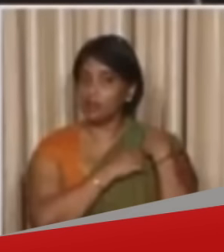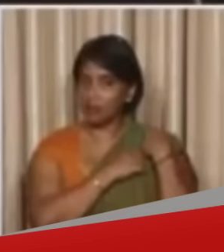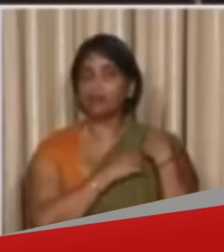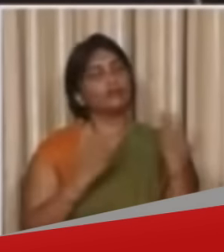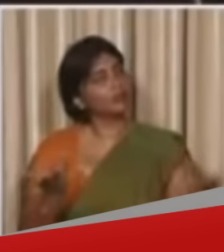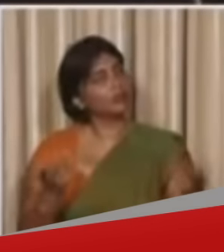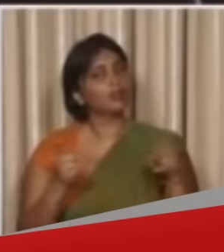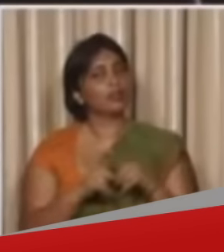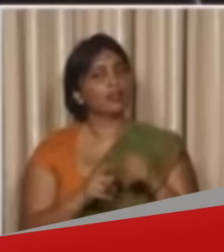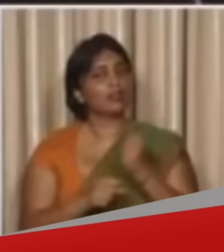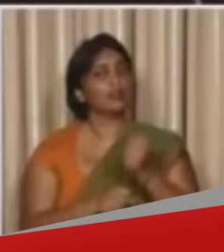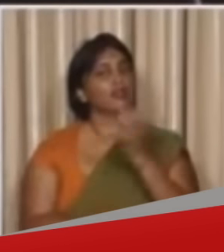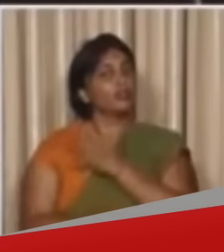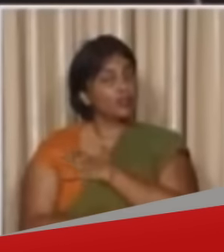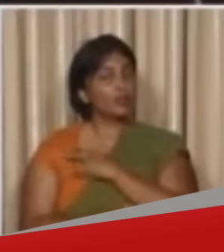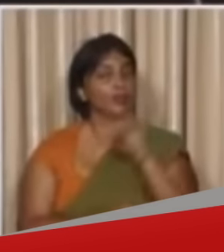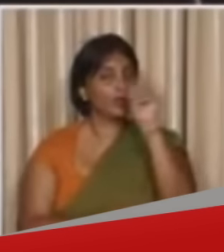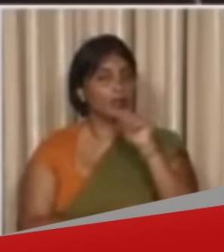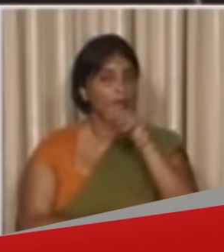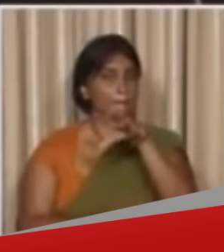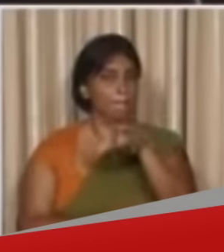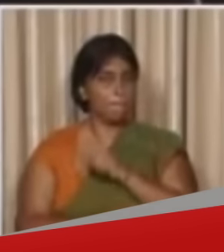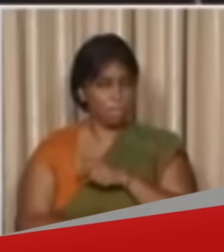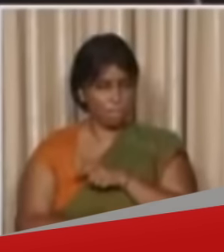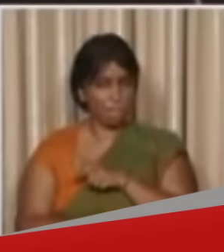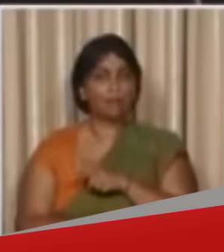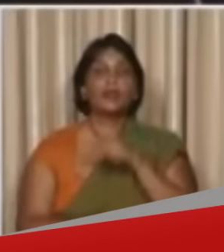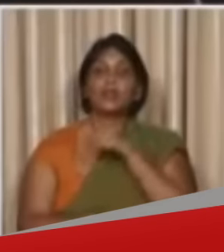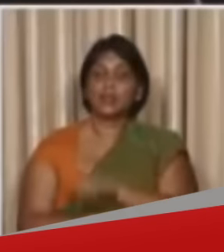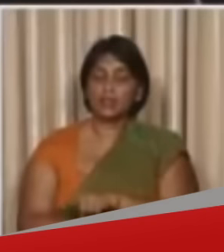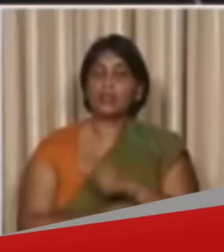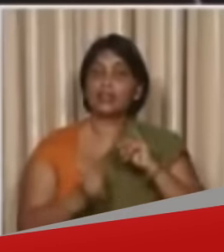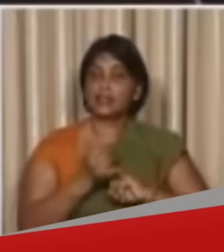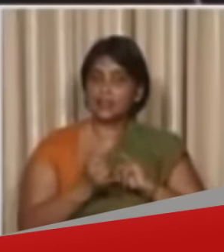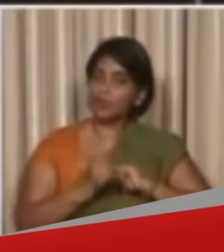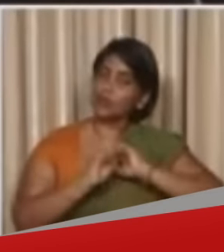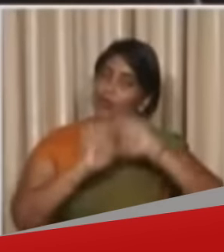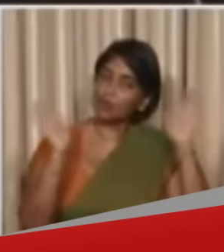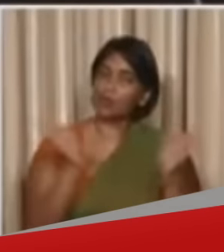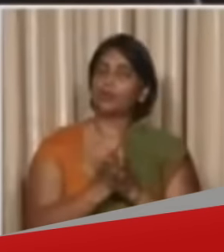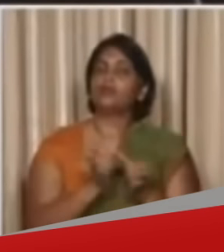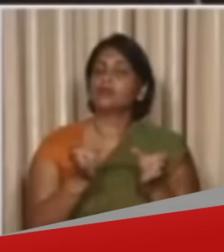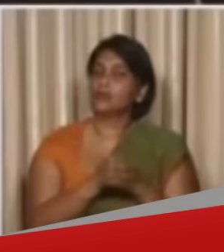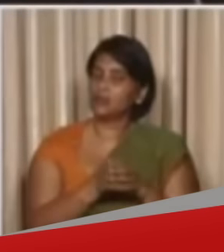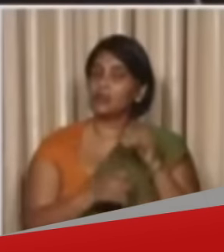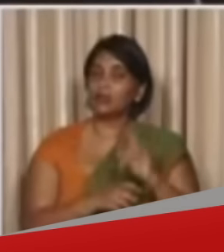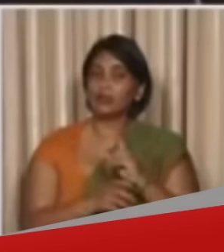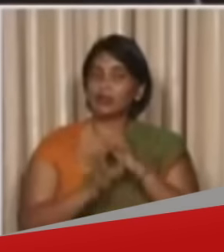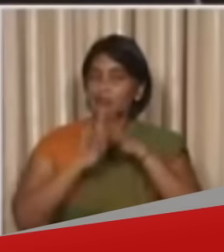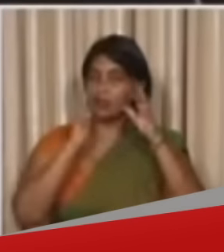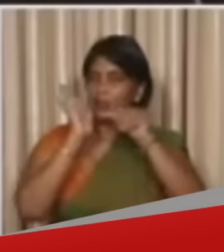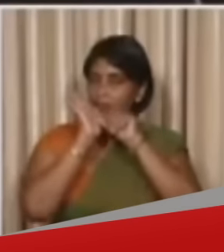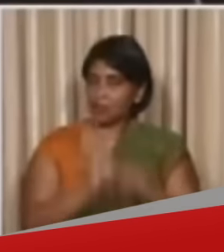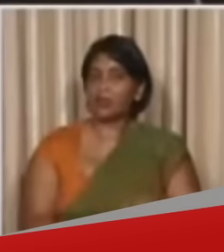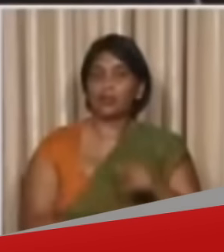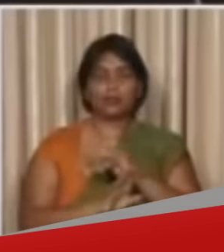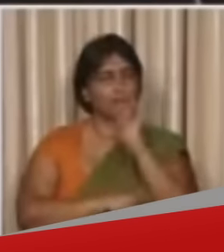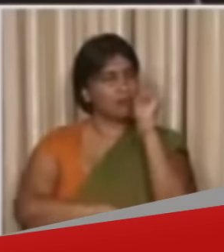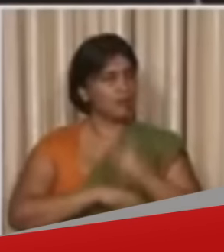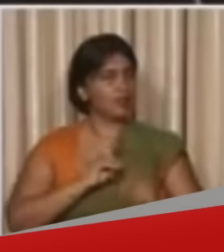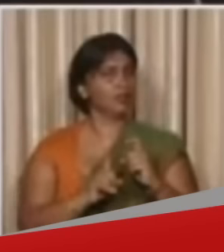නිසා ගෝඨාභය සිරිසේනව පාවිච්චි කරා ඒ වගේම සලේලා මේ සියලු දෙනාම එකතු වෙලා මහා පාවාදීමක් කළා මහා